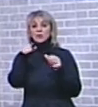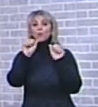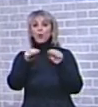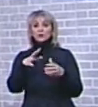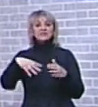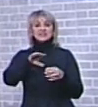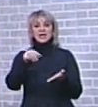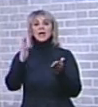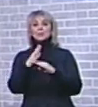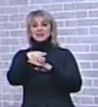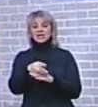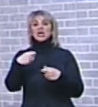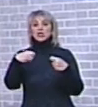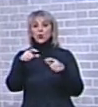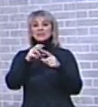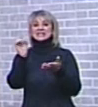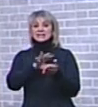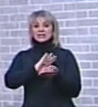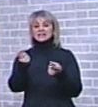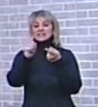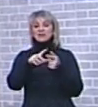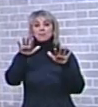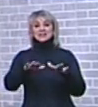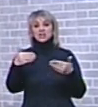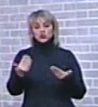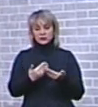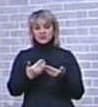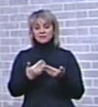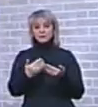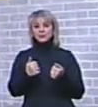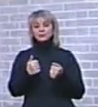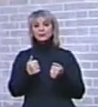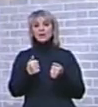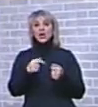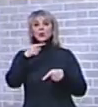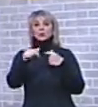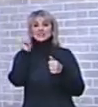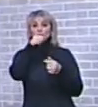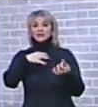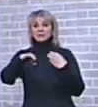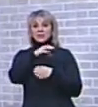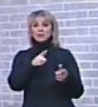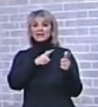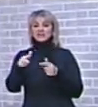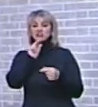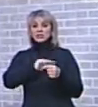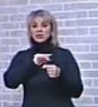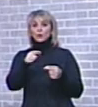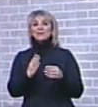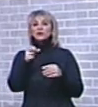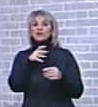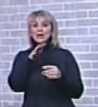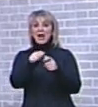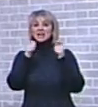могут все посетители торгового центра, независимо от места жительства. После года переговоров и подготовительной работы пришло